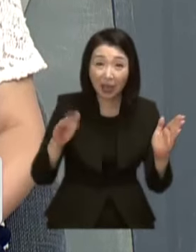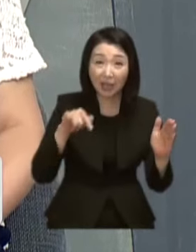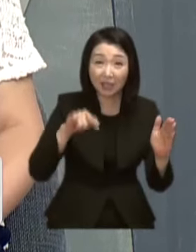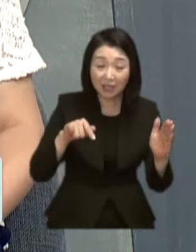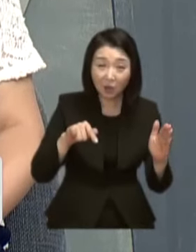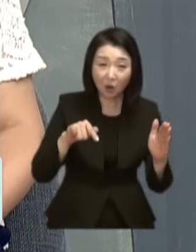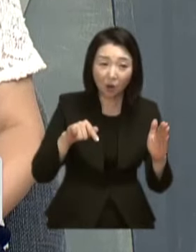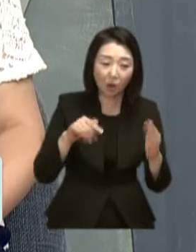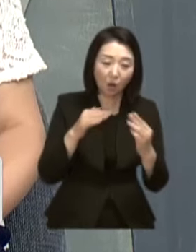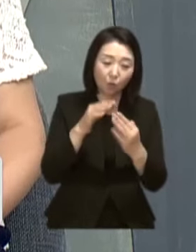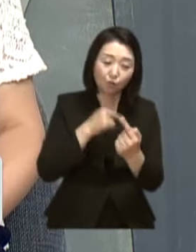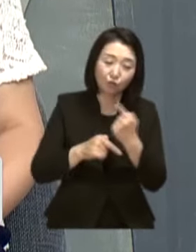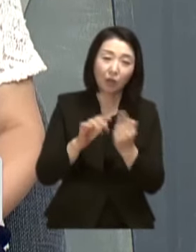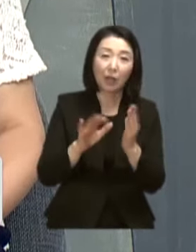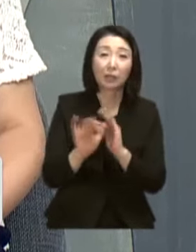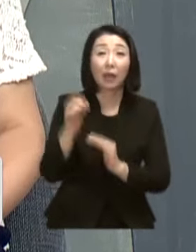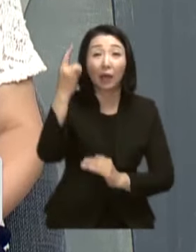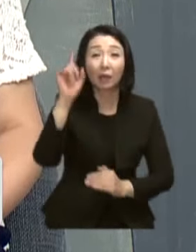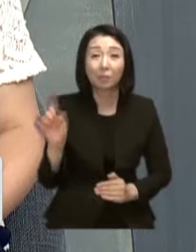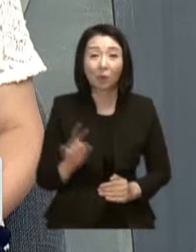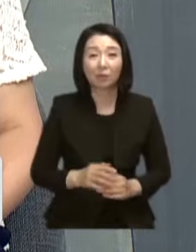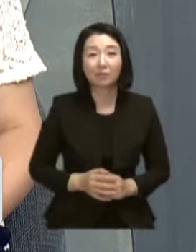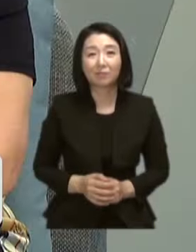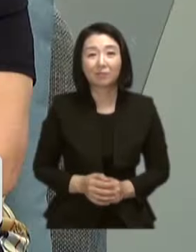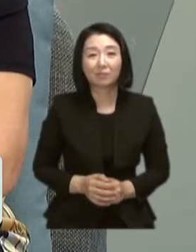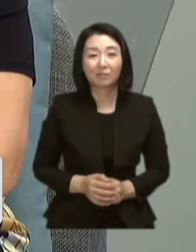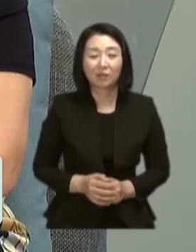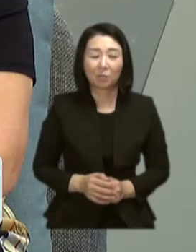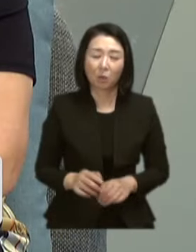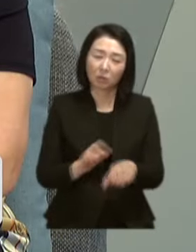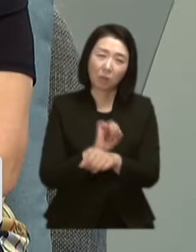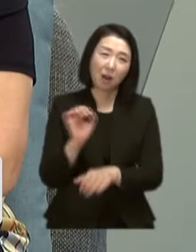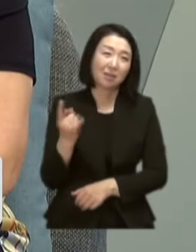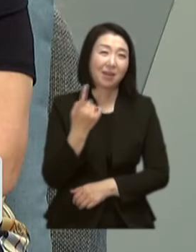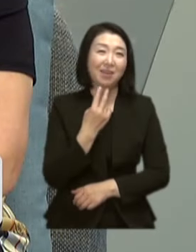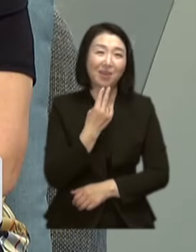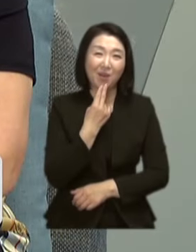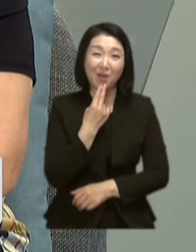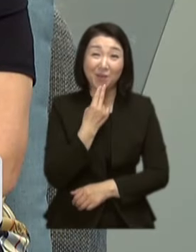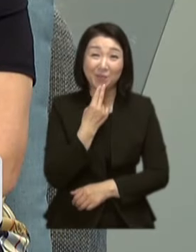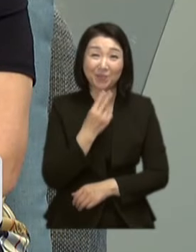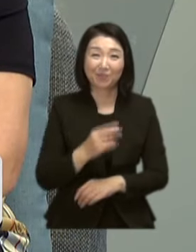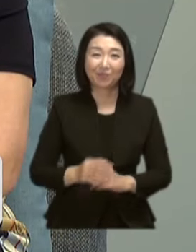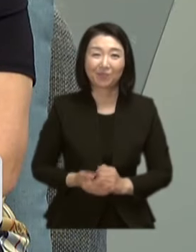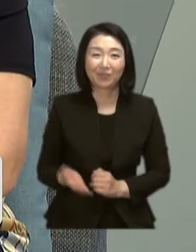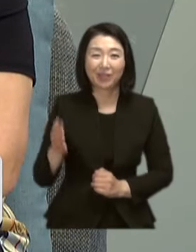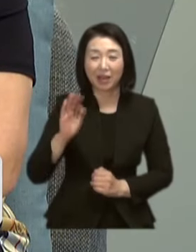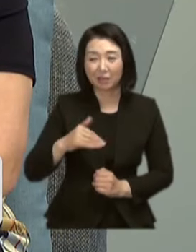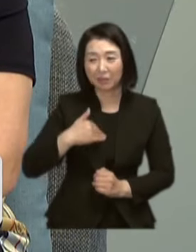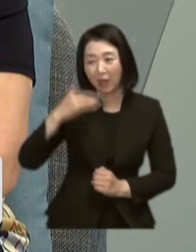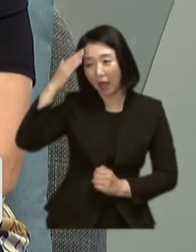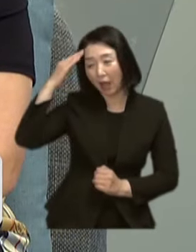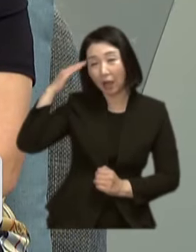안에서의 상황이 있으셨는지 궁금해요. 그런 것은 없었고요. 저는